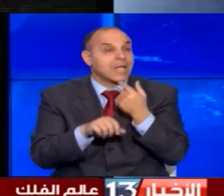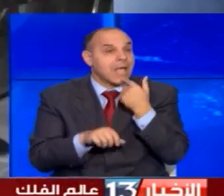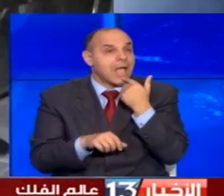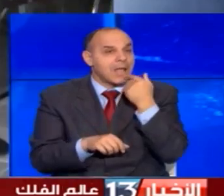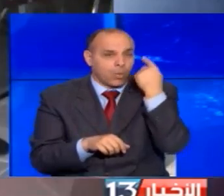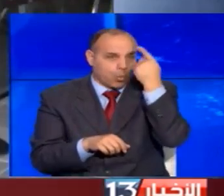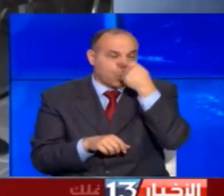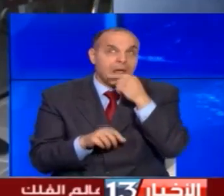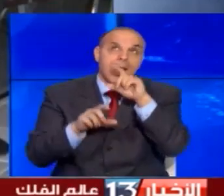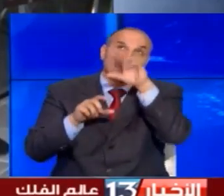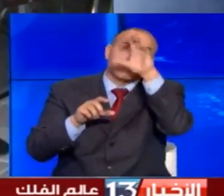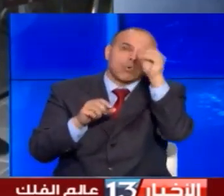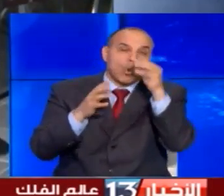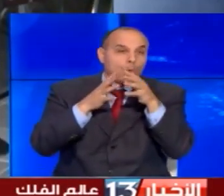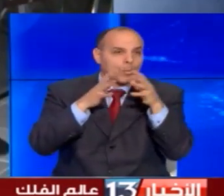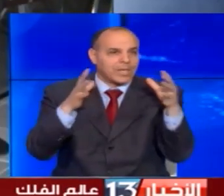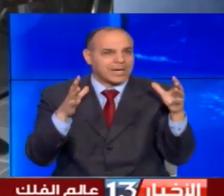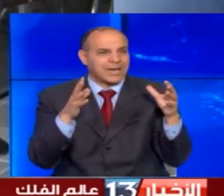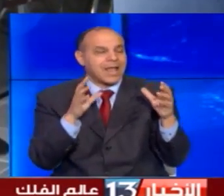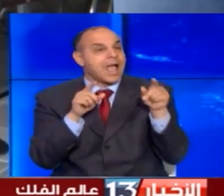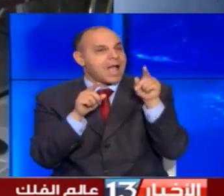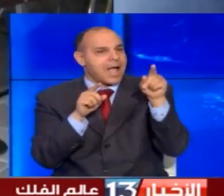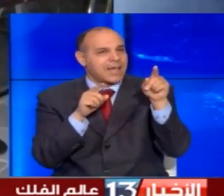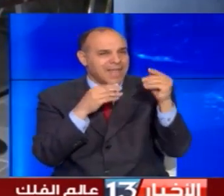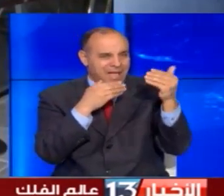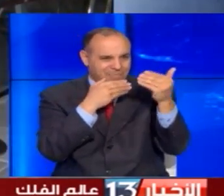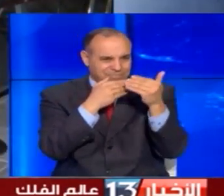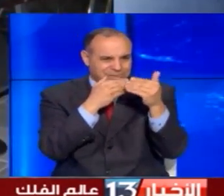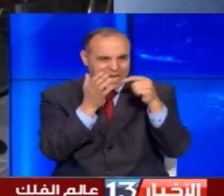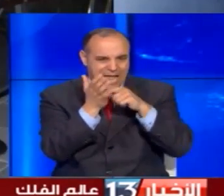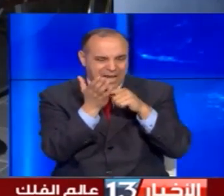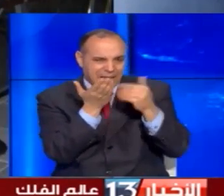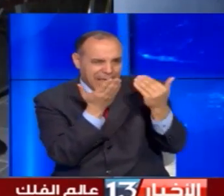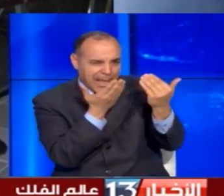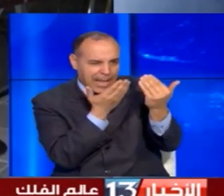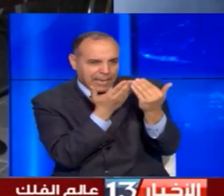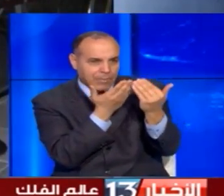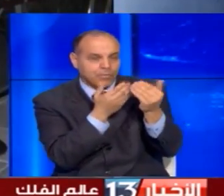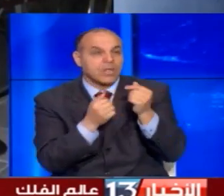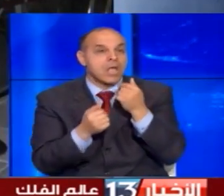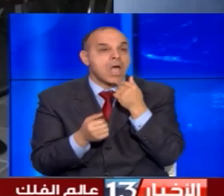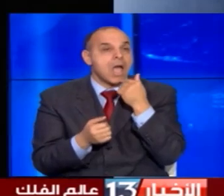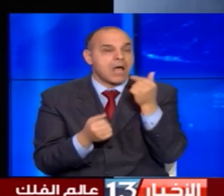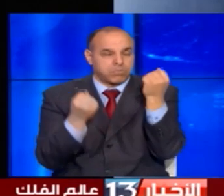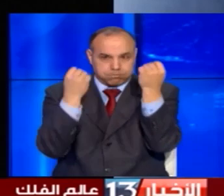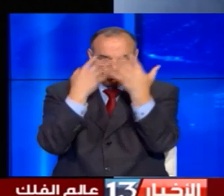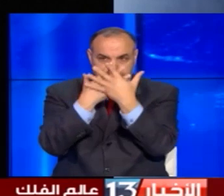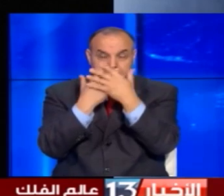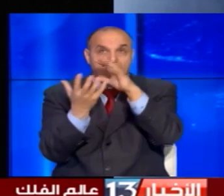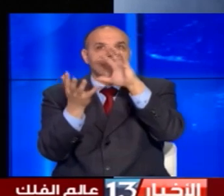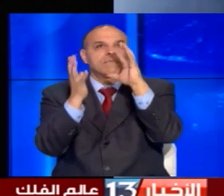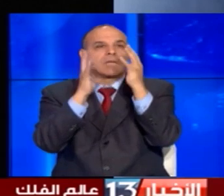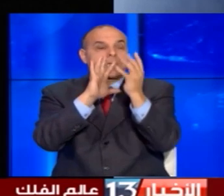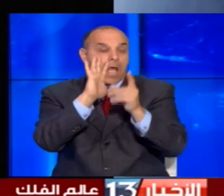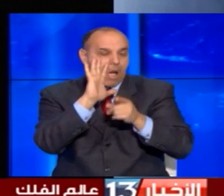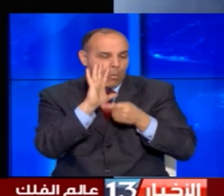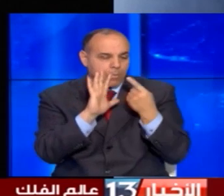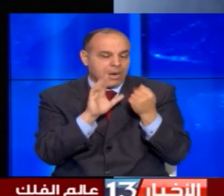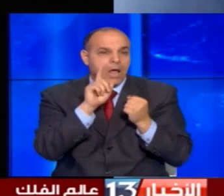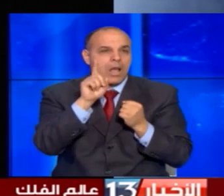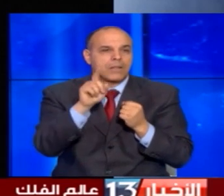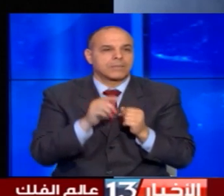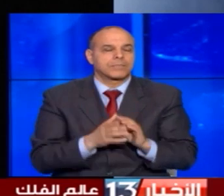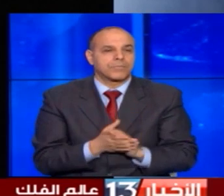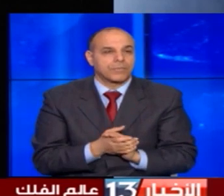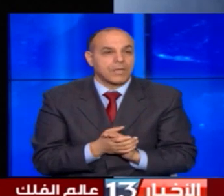وصف القمر بالعملاق نظراً لكونه في أقرب نقطة من الأرض خلال هذا الحدث الفلكي الفريد من نوعه